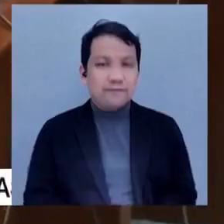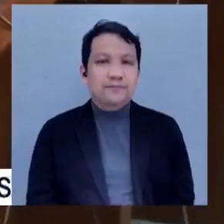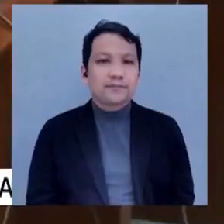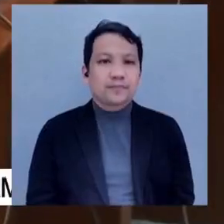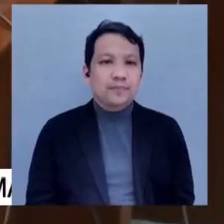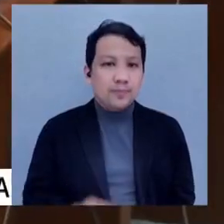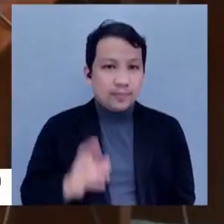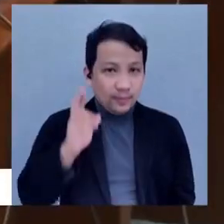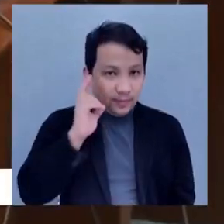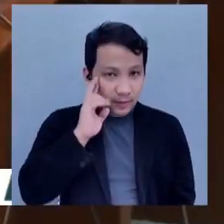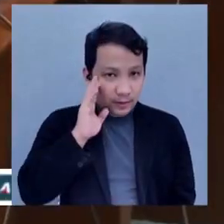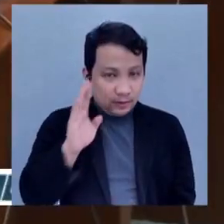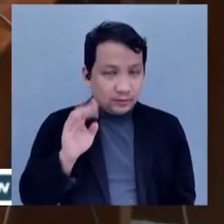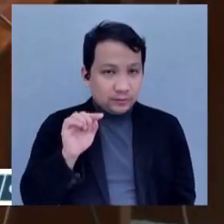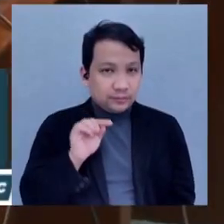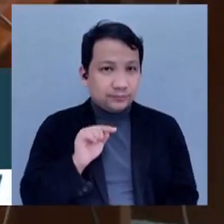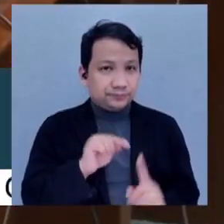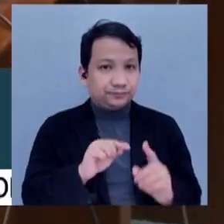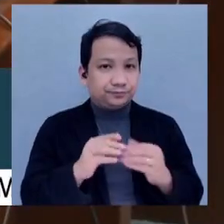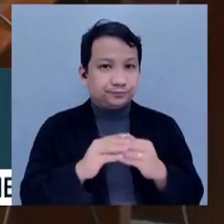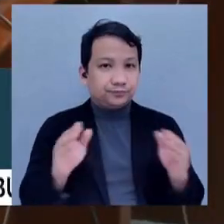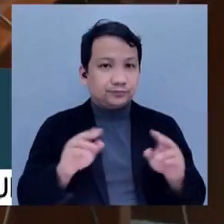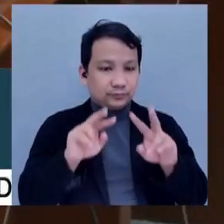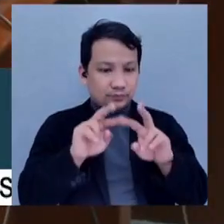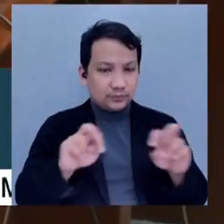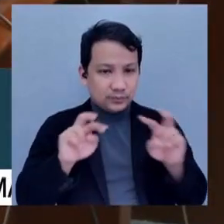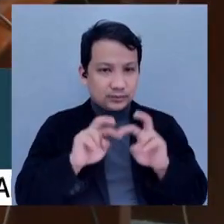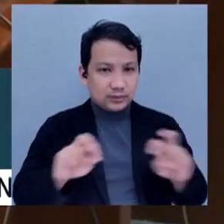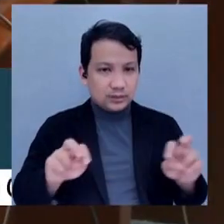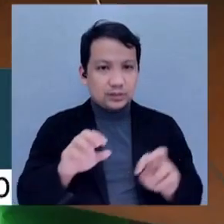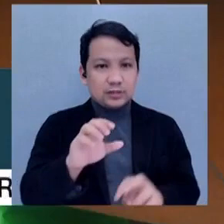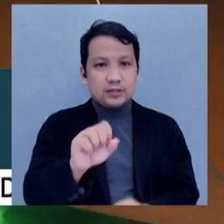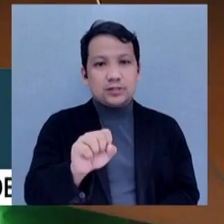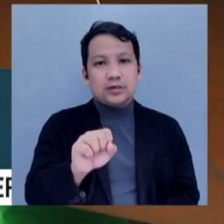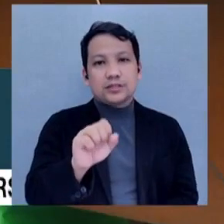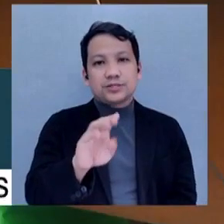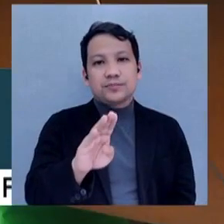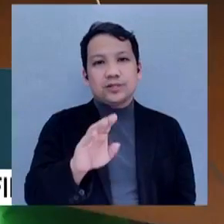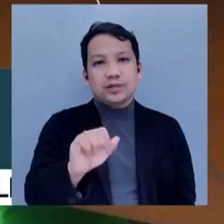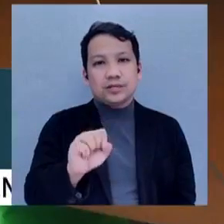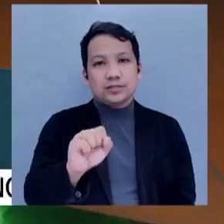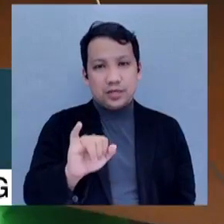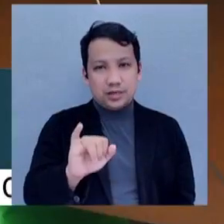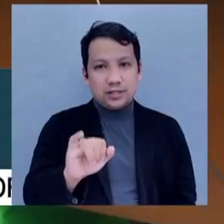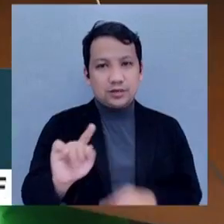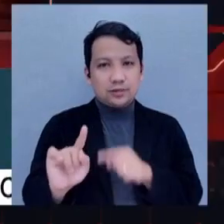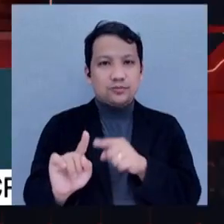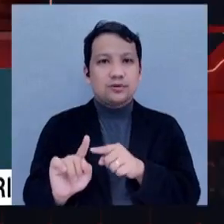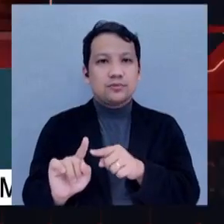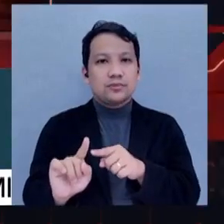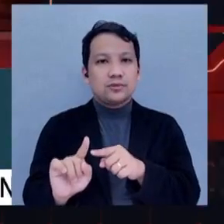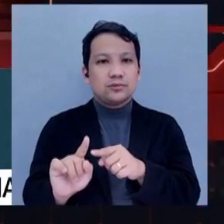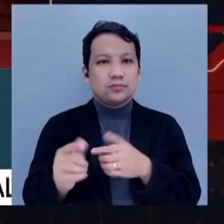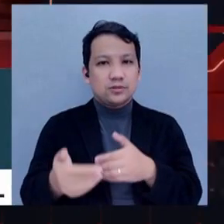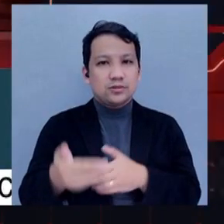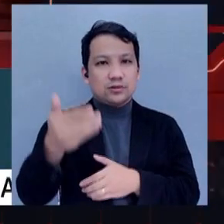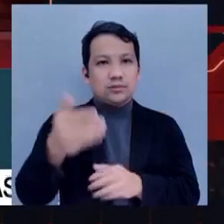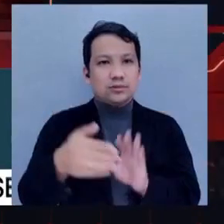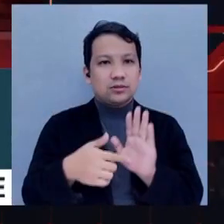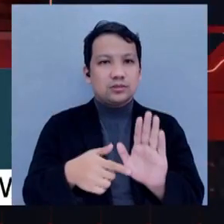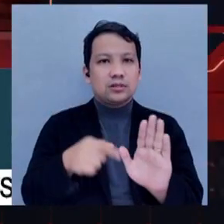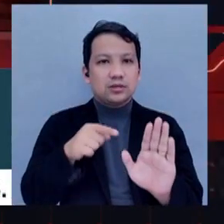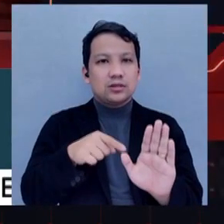Rosa, whose committee is also investigating the SBSI, believes Señor Aguila is just a front man. Si